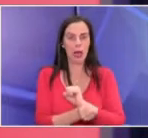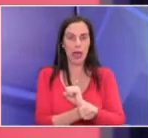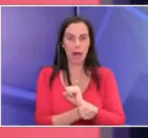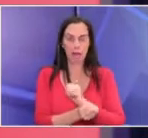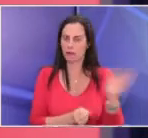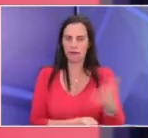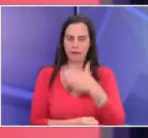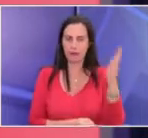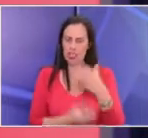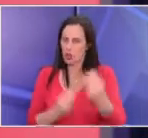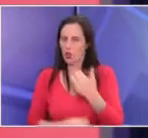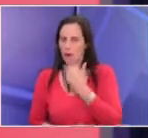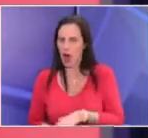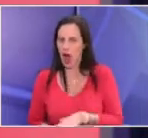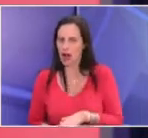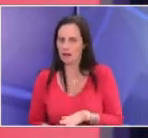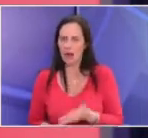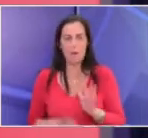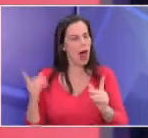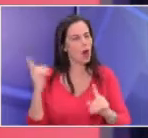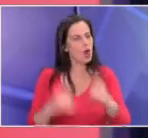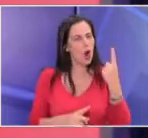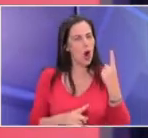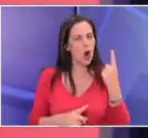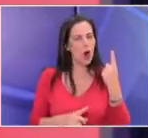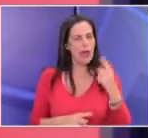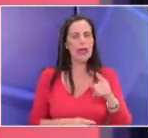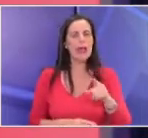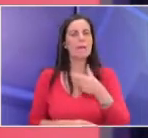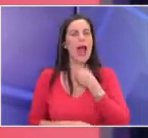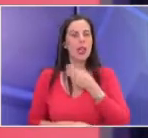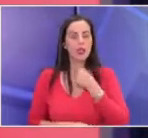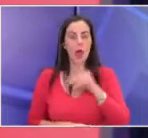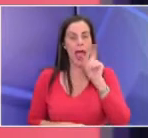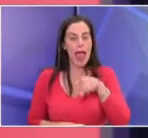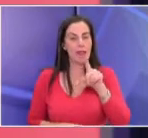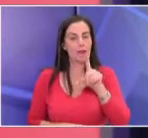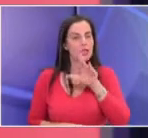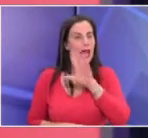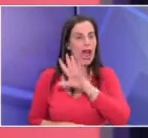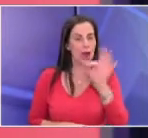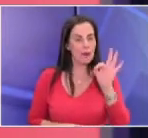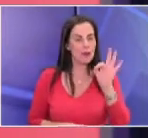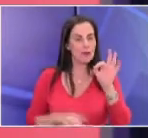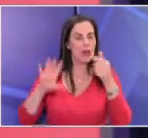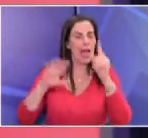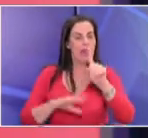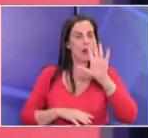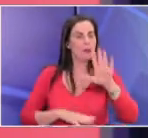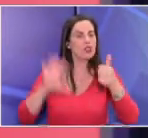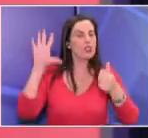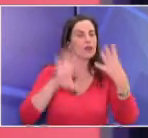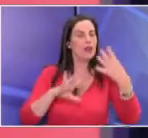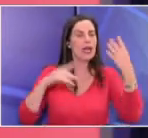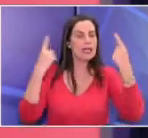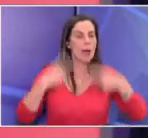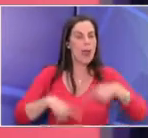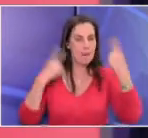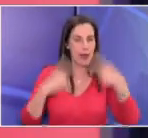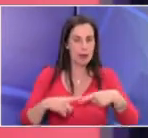ביטחון תזונתי. לפי דיווחי ה-OECD, כשליש מהילדים בישראל נמצאים מתחת לקו העוני, ואינם זוכים